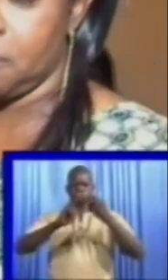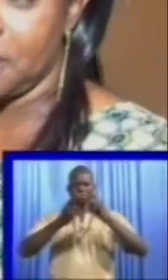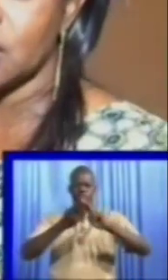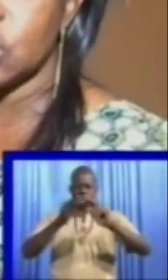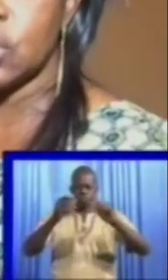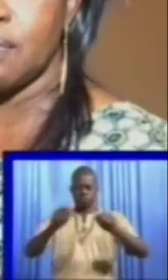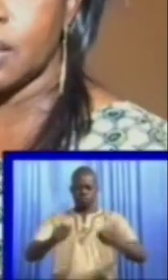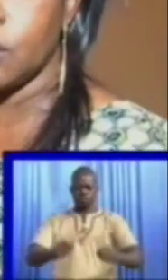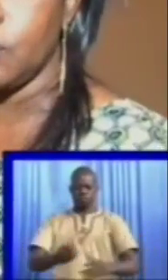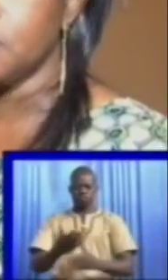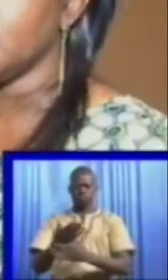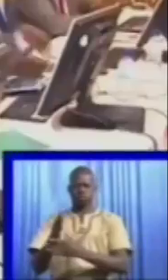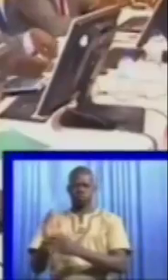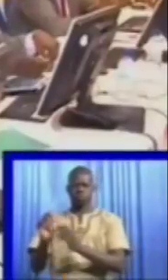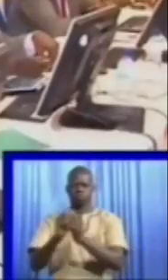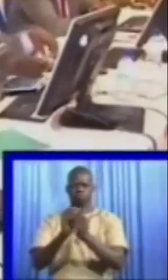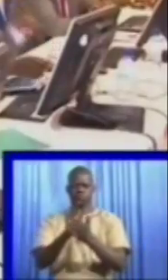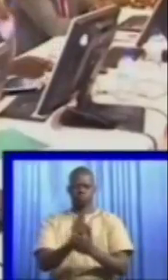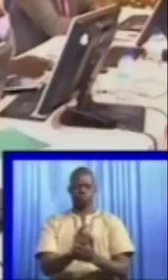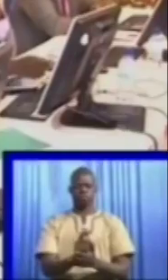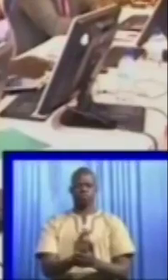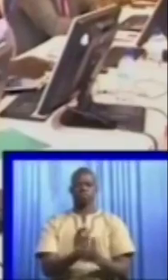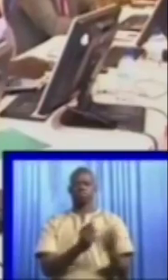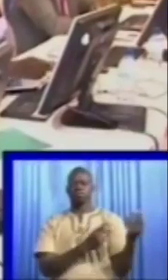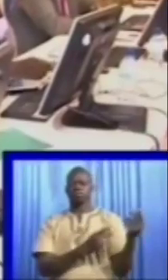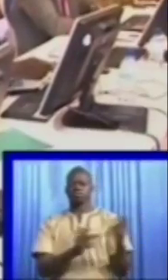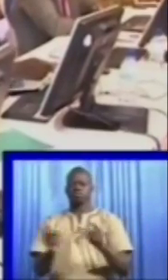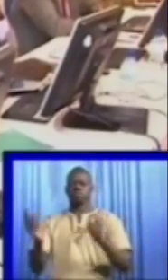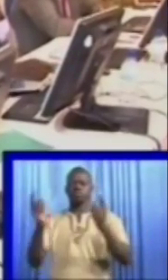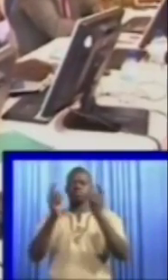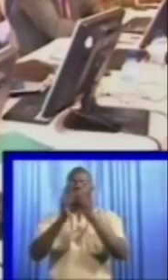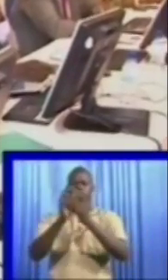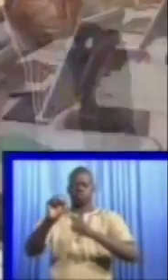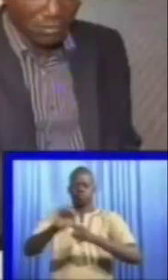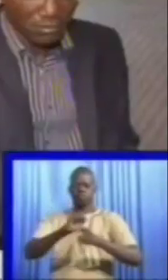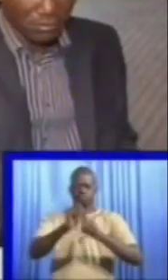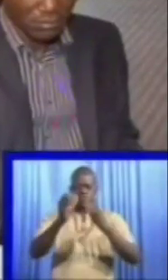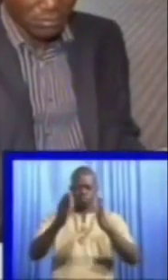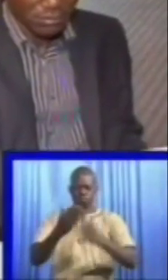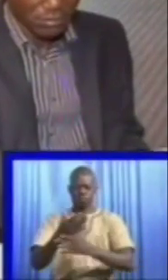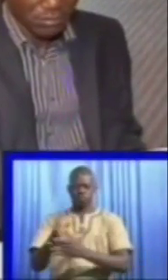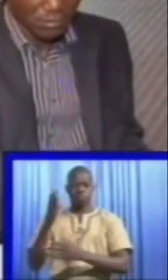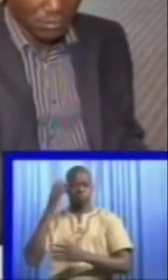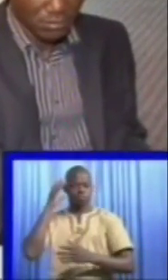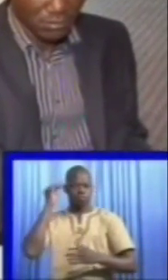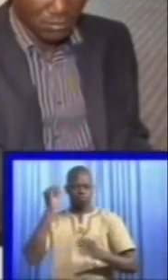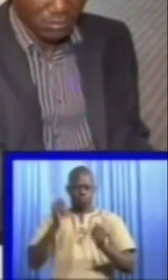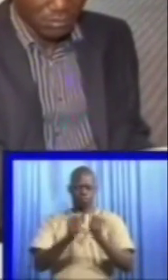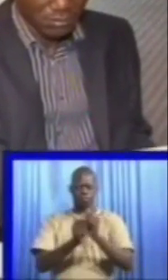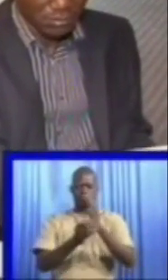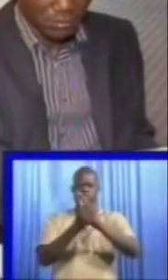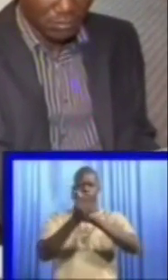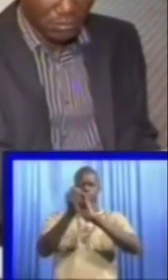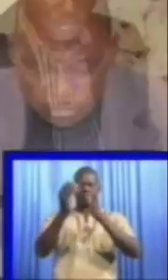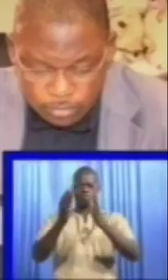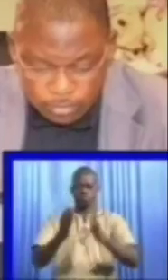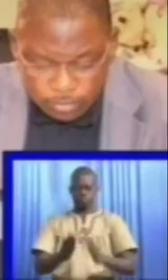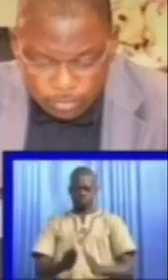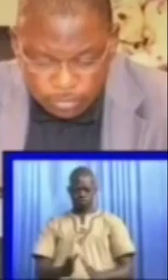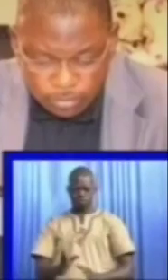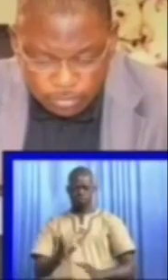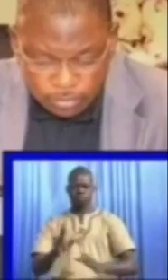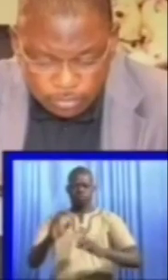peuvent partager avec eux. Au cours de cette rencontre, les séminaristes partageront les expériences avec des experts rompus au métier